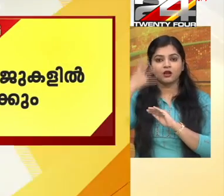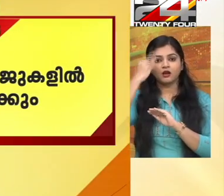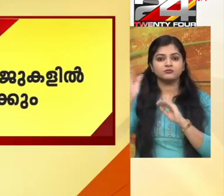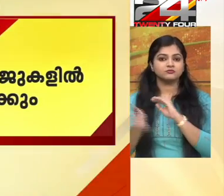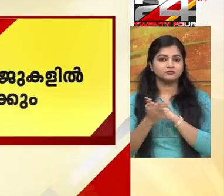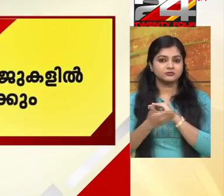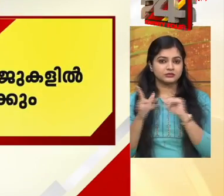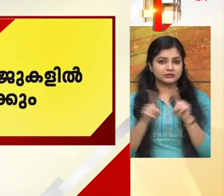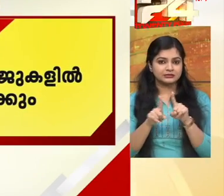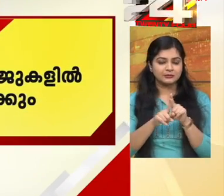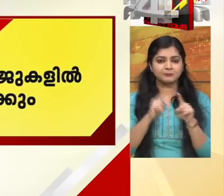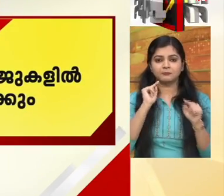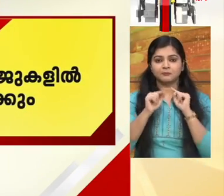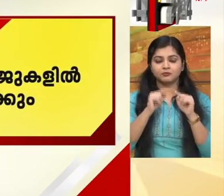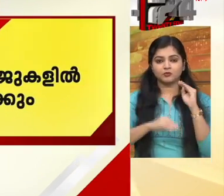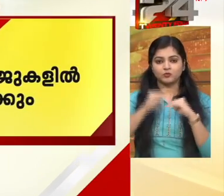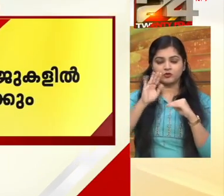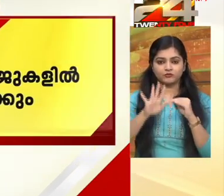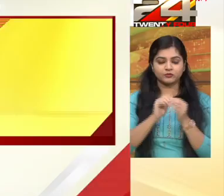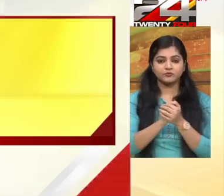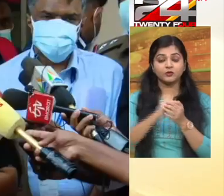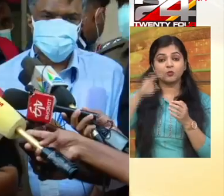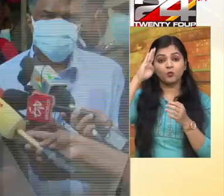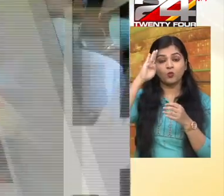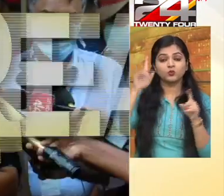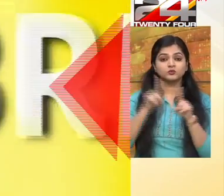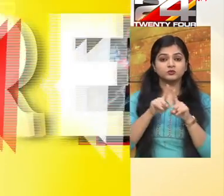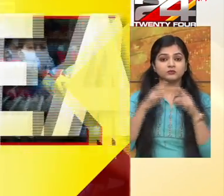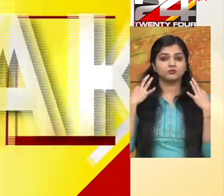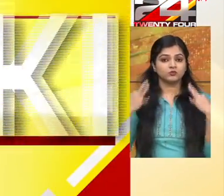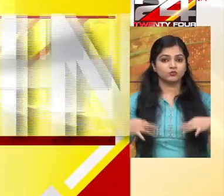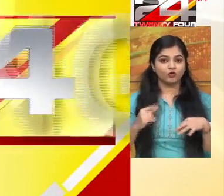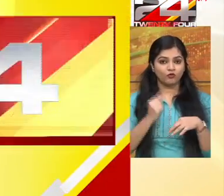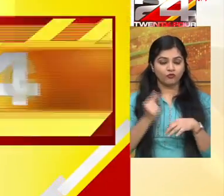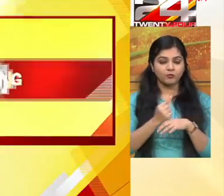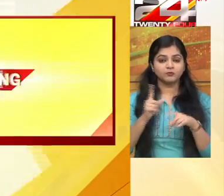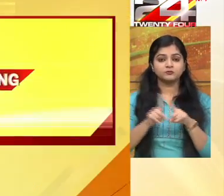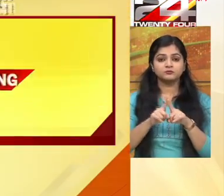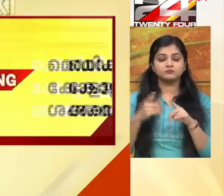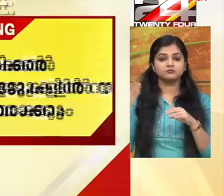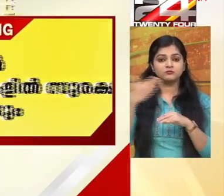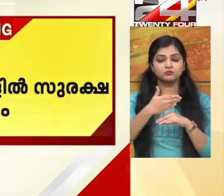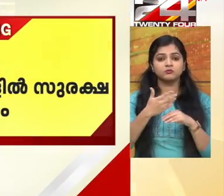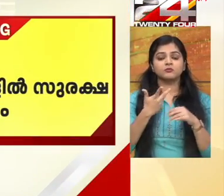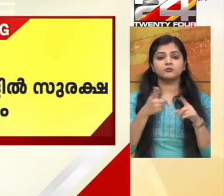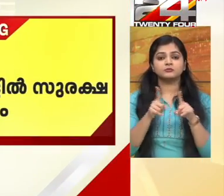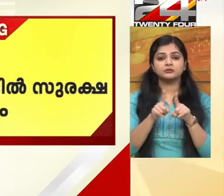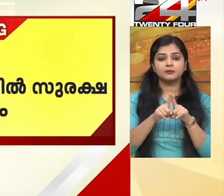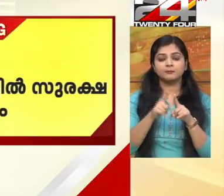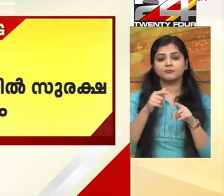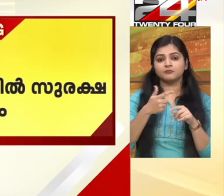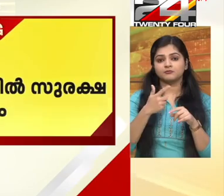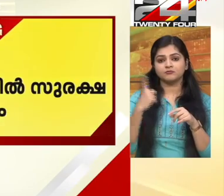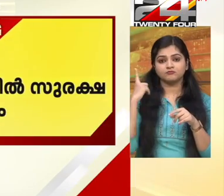തന്നെ വരുന്നതാണ്. കൂടാതെ പോലീസിന്റെ യൂണിഫോം ഉപയോഗിച്ച് അല്ലെങ്കിൽ പോലീസ് എന്ന വ്യാജേന അത്തരത്തിൽ അധികാരം പ്രയോഗിക്കുന്ന രീതിയിലുള്ള പെരുമാറ്റങ്ങളൊക്കെ നേരത്തെ കോടതി വിധികൾ